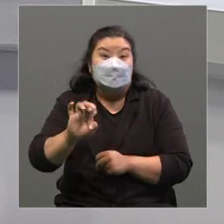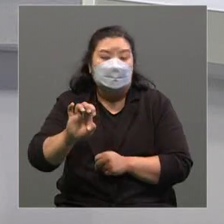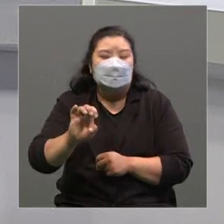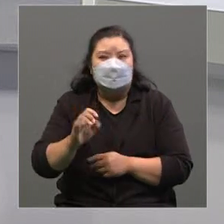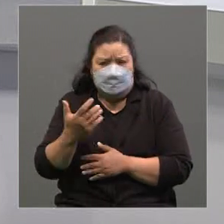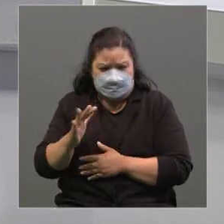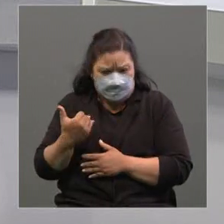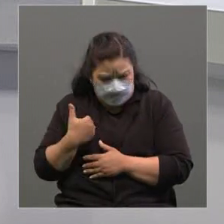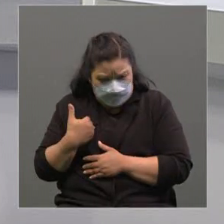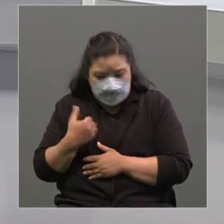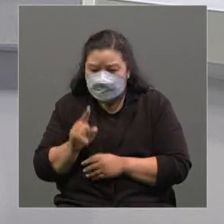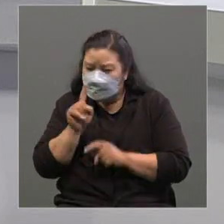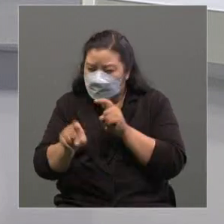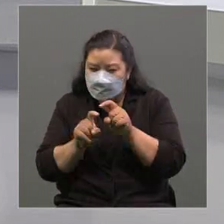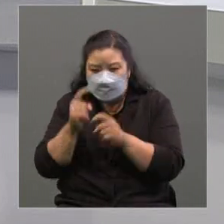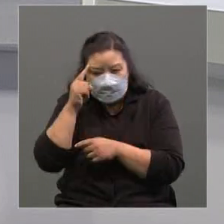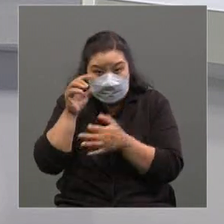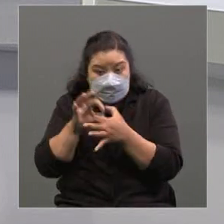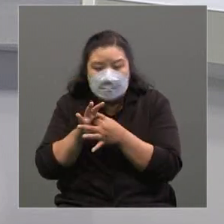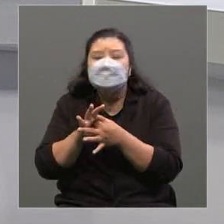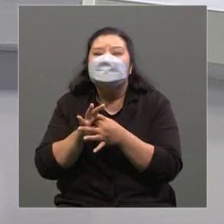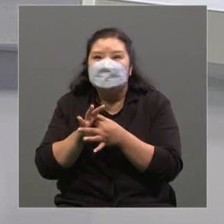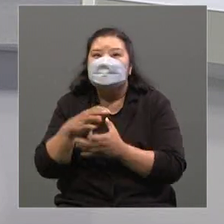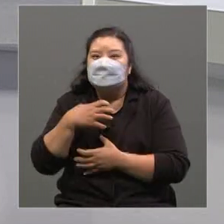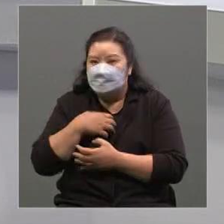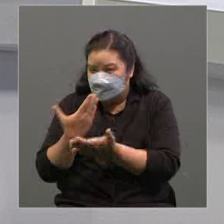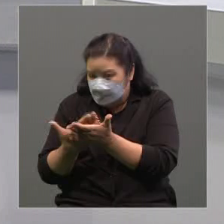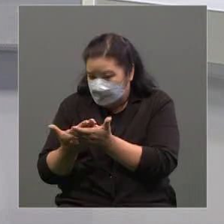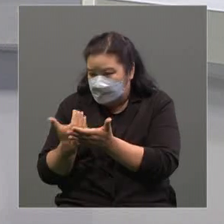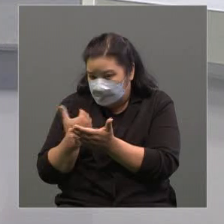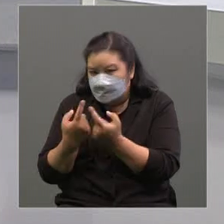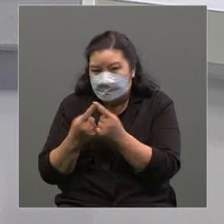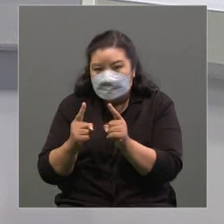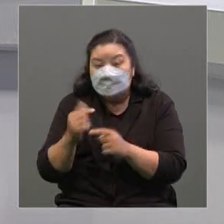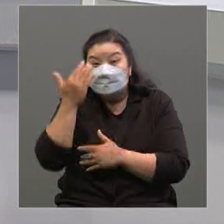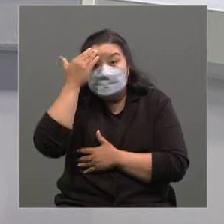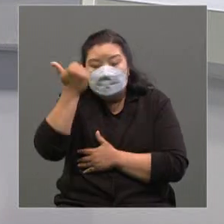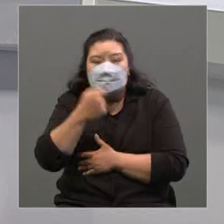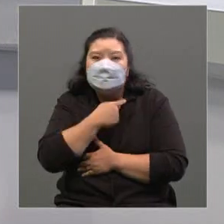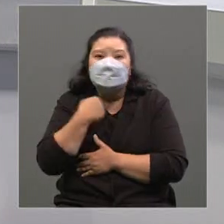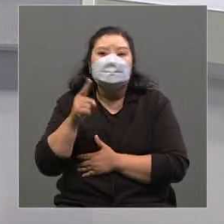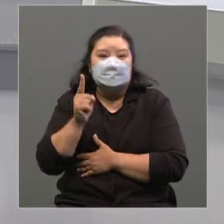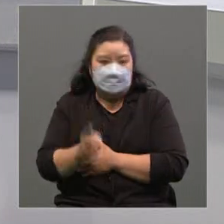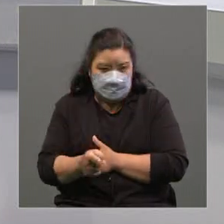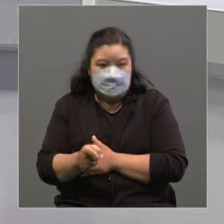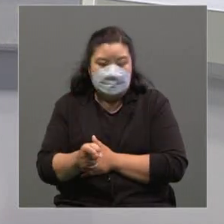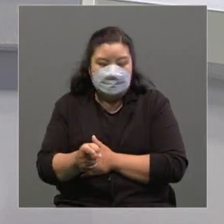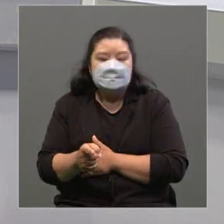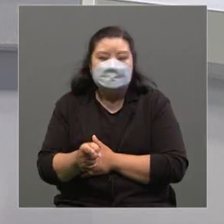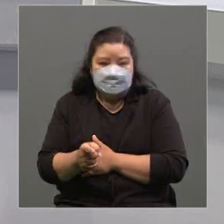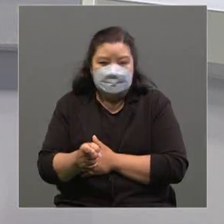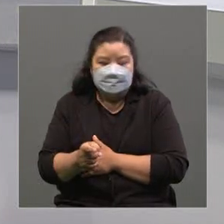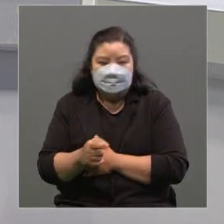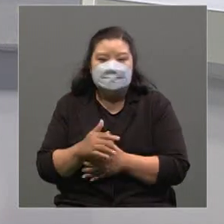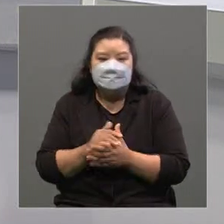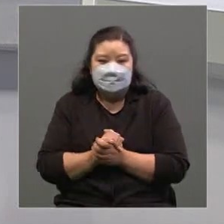นเบื้องต้นคาดการว่าน่าจะเป็นการอุ้มตัวเพื่อเรียกค่าไถ่แต่ว่าสุดท้ายเนี่ยก็มีการลงมือจนเสียชีวิตนะคะแล้